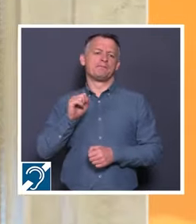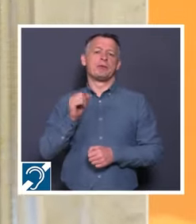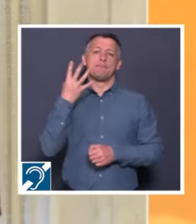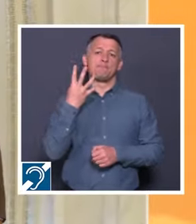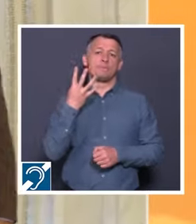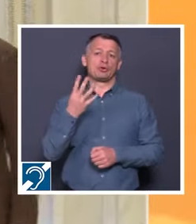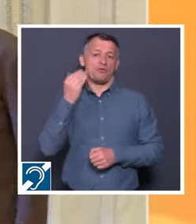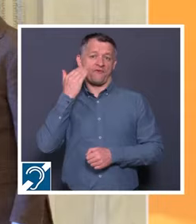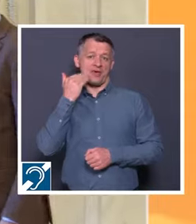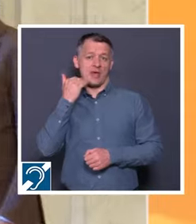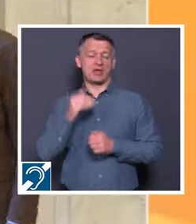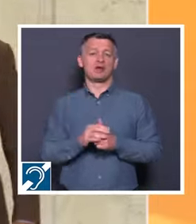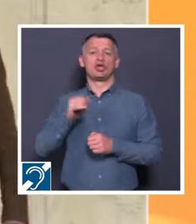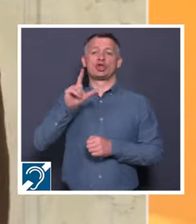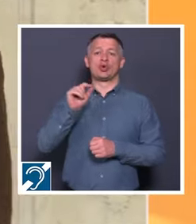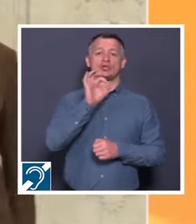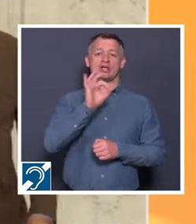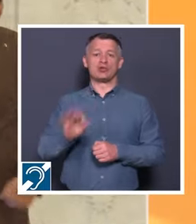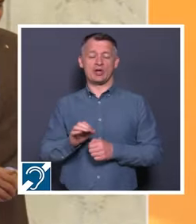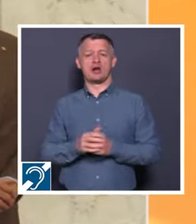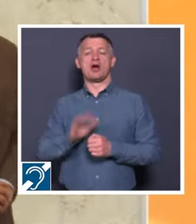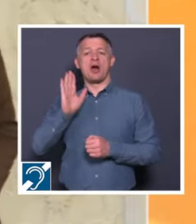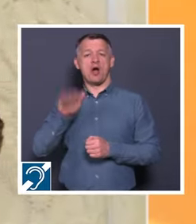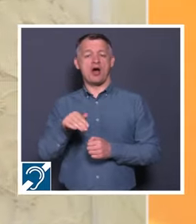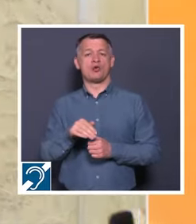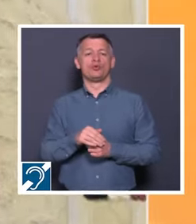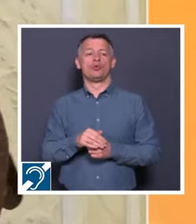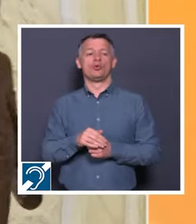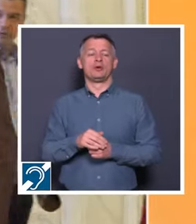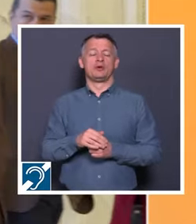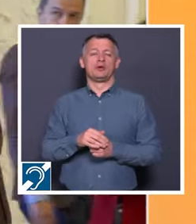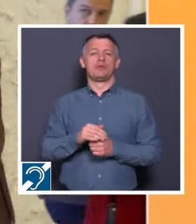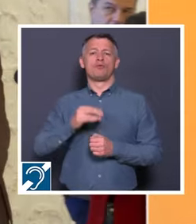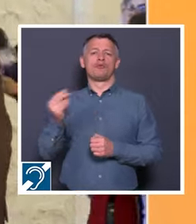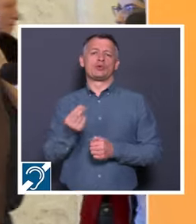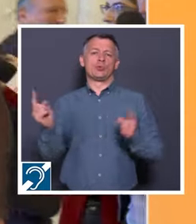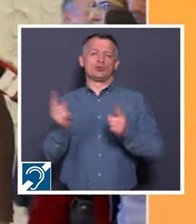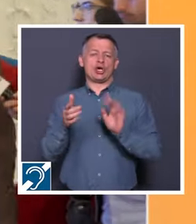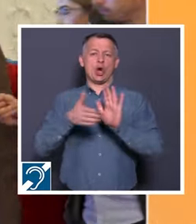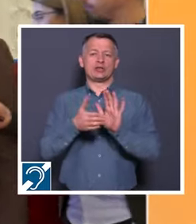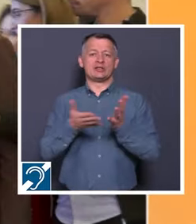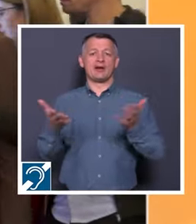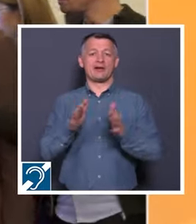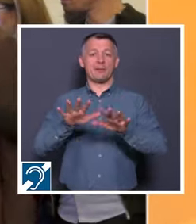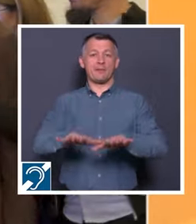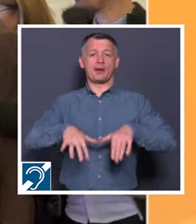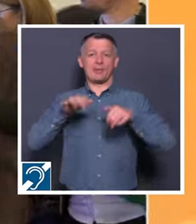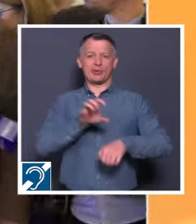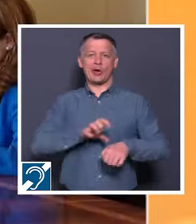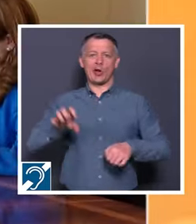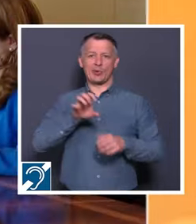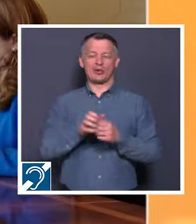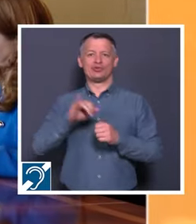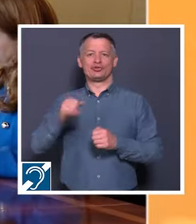4 femei, 20% au ca reprezentare pe aceste liste, ceea ce este foarte puțin în condițiile în care Parlamentul European și nu numai